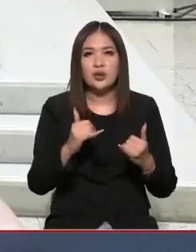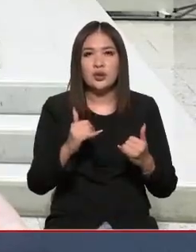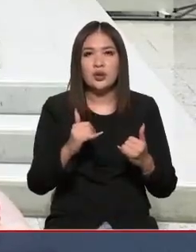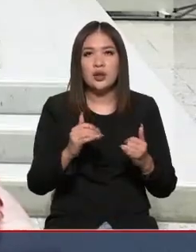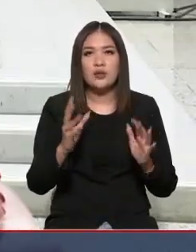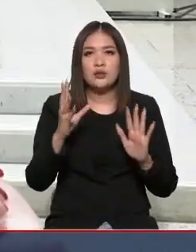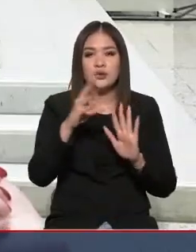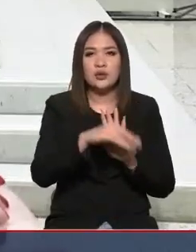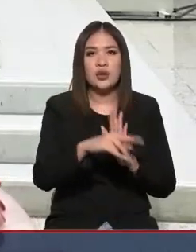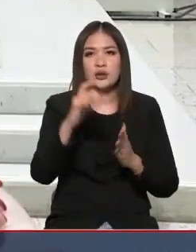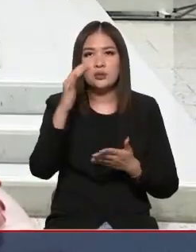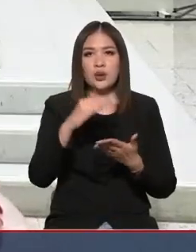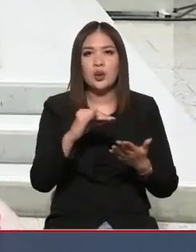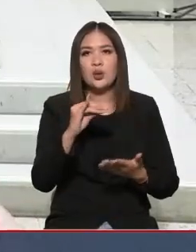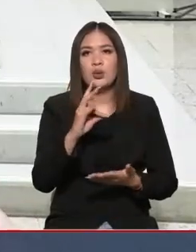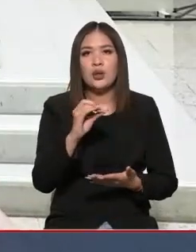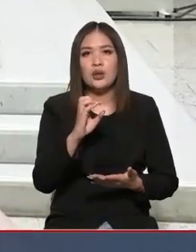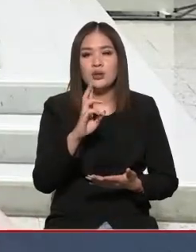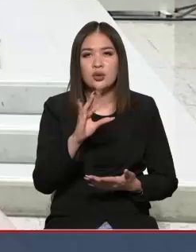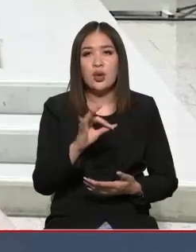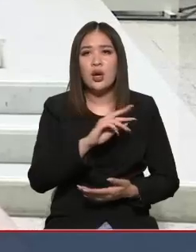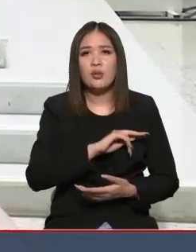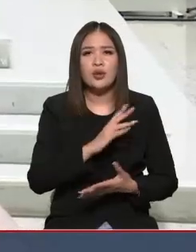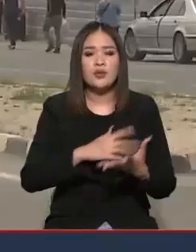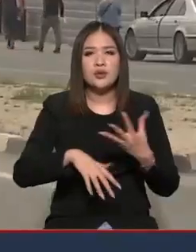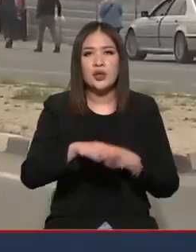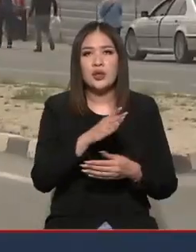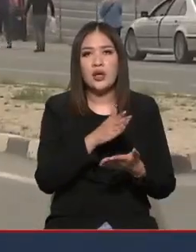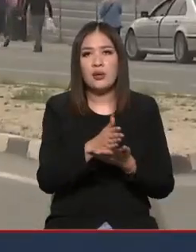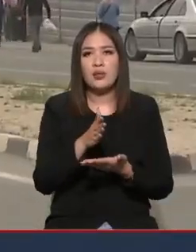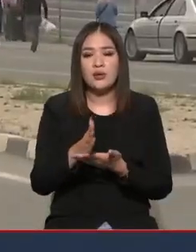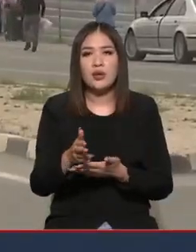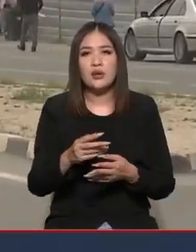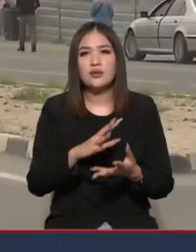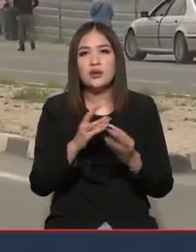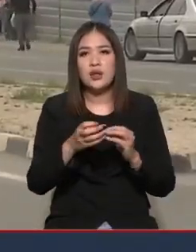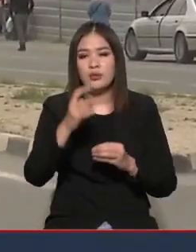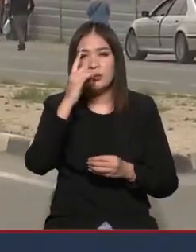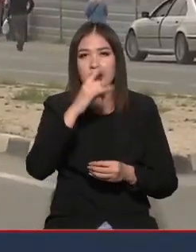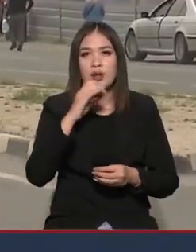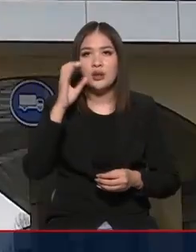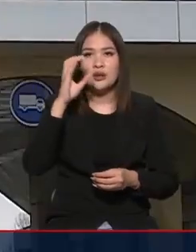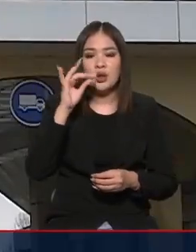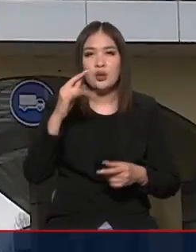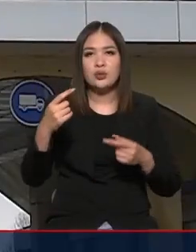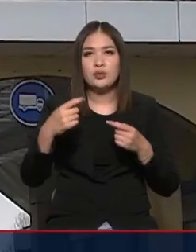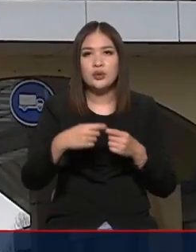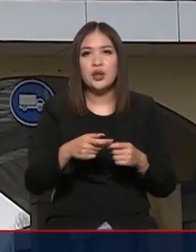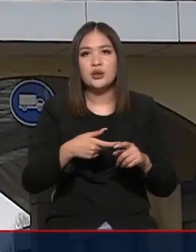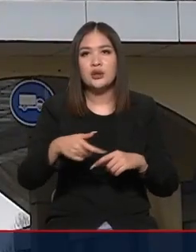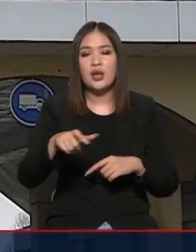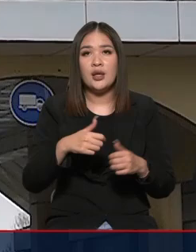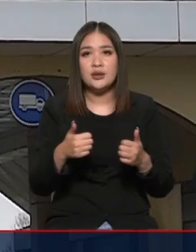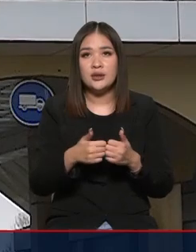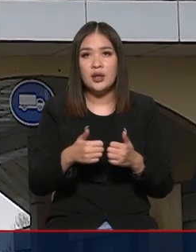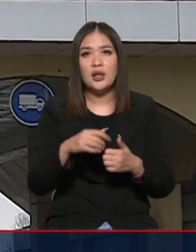вошли в предварительный список ЮНЕСКО. В общем-то, работа во всех направлениях. В целом Казахстан и Узбекистан объединяют не только территориальное